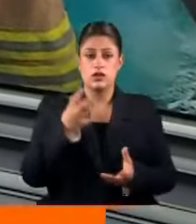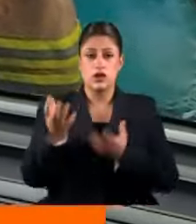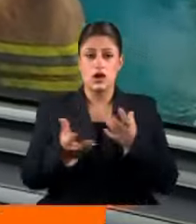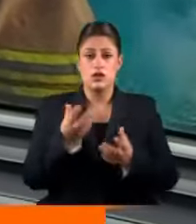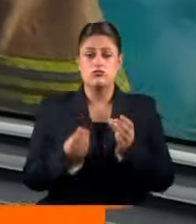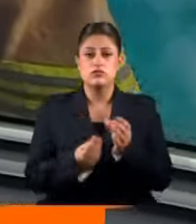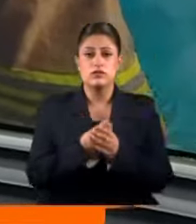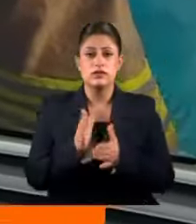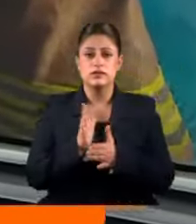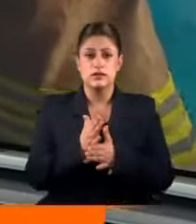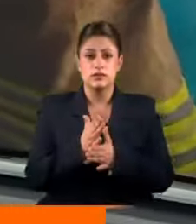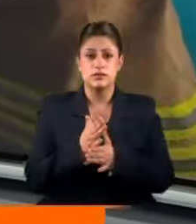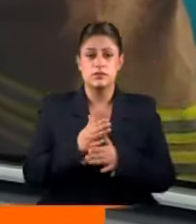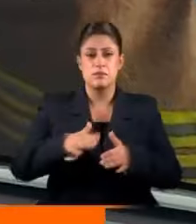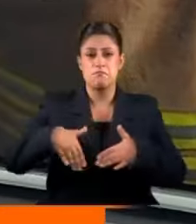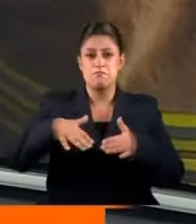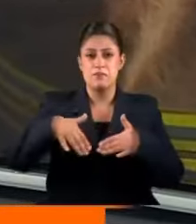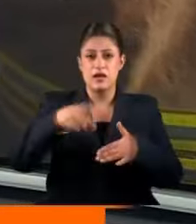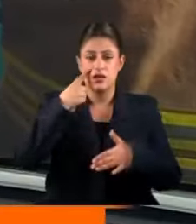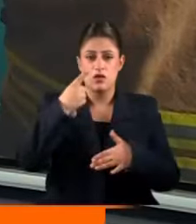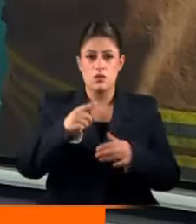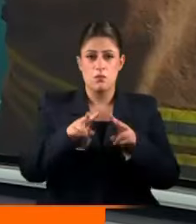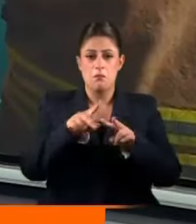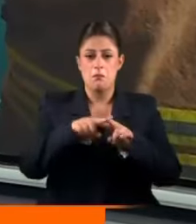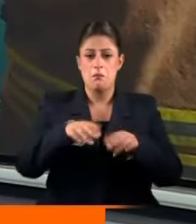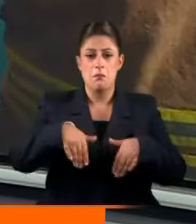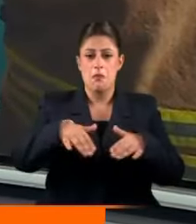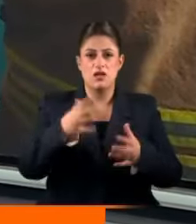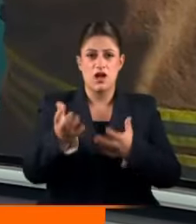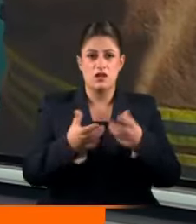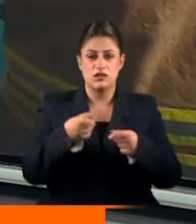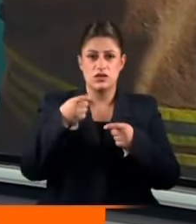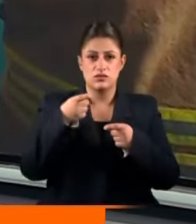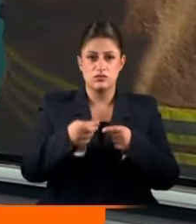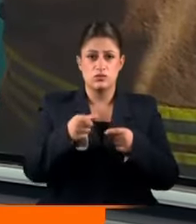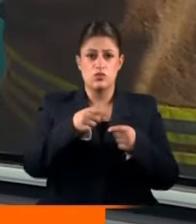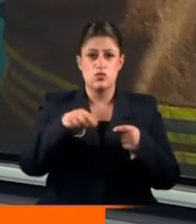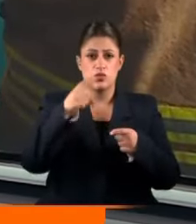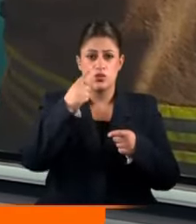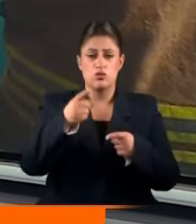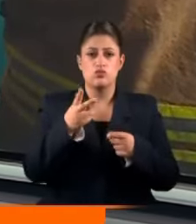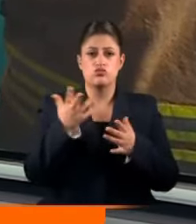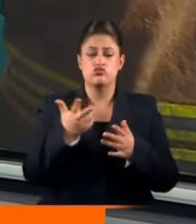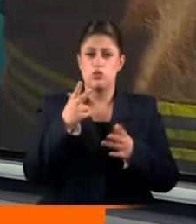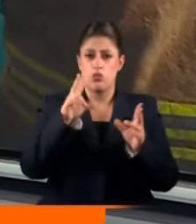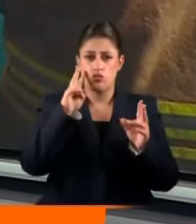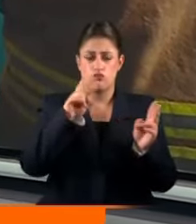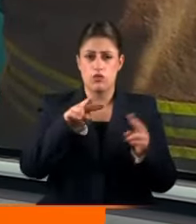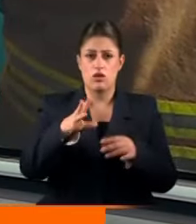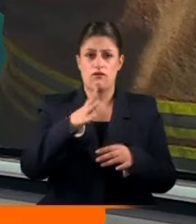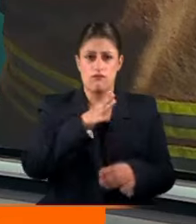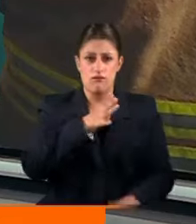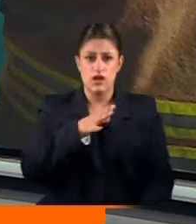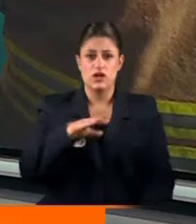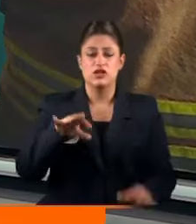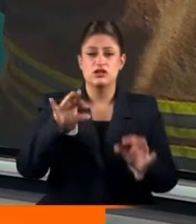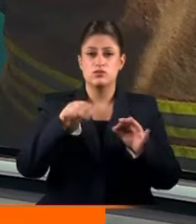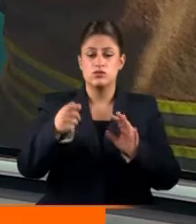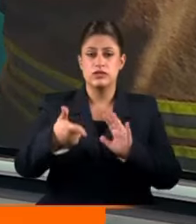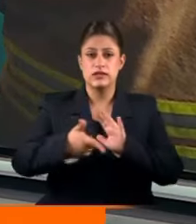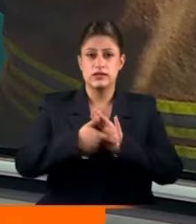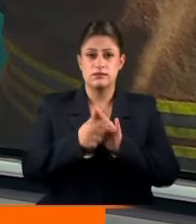Yangınların çıkış sebebi ise piknikçilerin yaktığı mangal ateşiydi. O anlara dair çok çarpıcı görüntüler ortaya çıktı. İşte